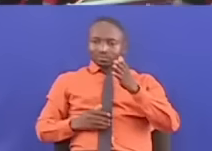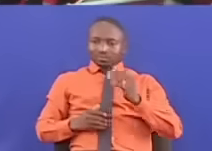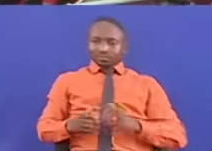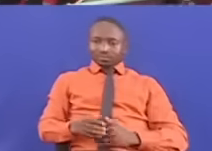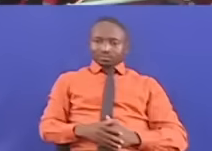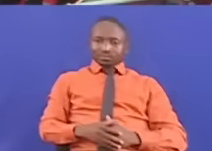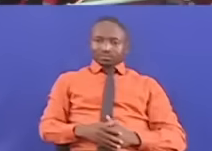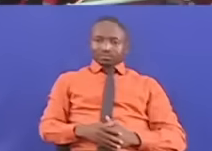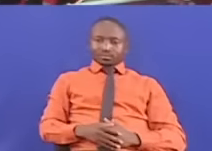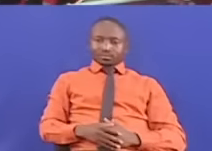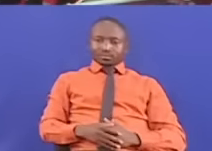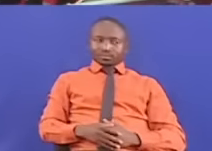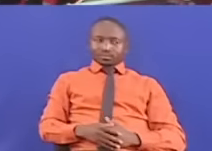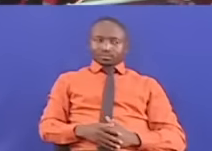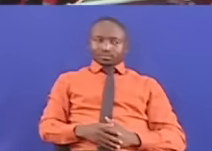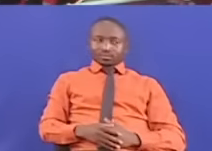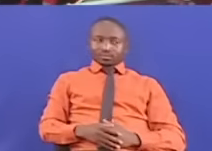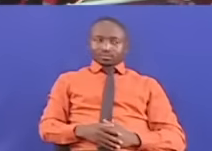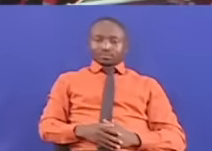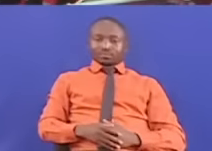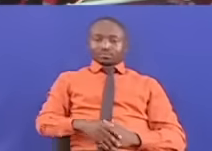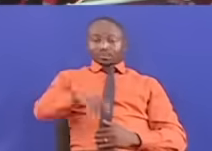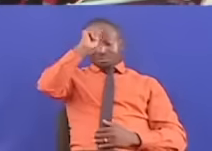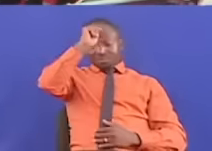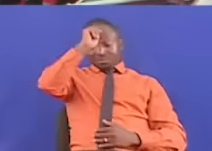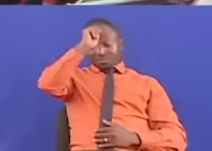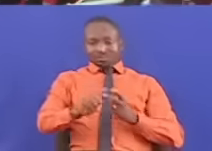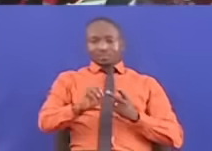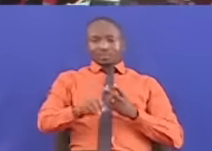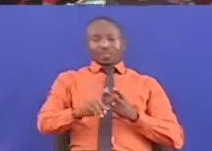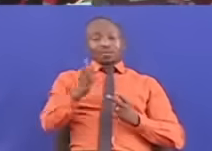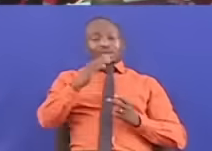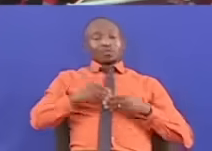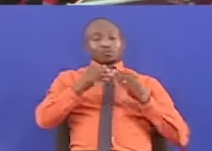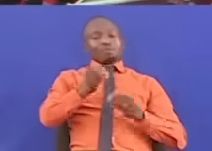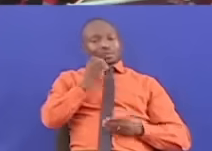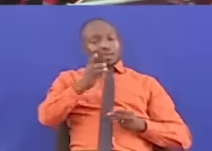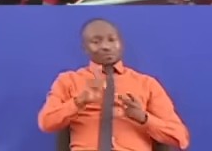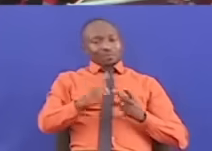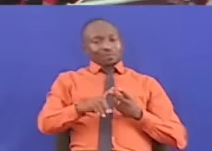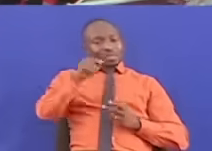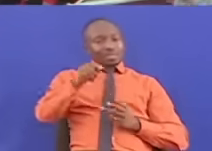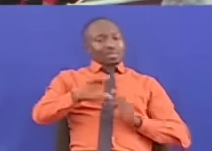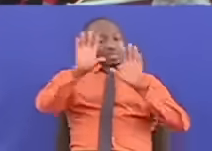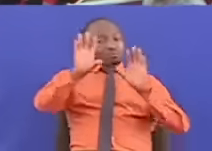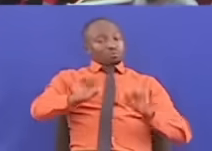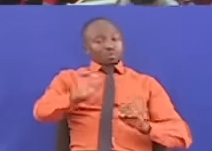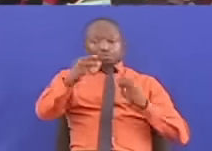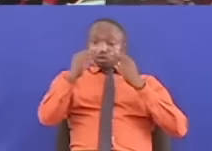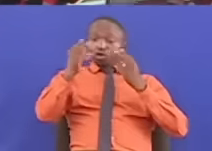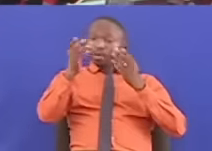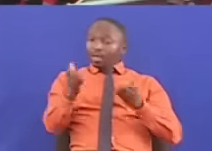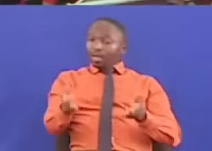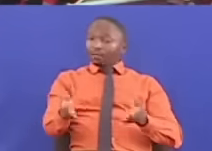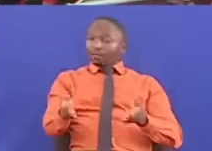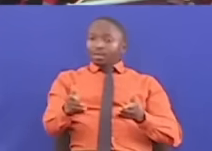taarifa meshi kuna taarifa kutoka meshi anopia nataka nimp taarifa kamba hii rti ula hapa